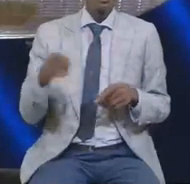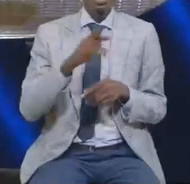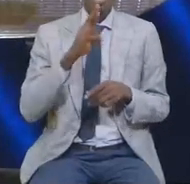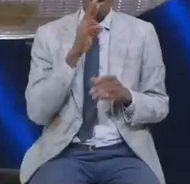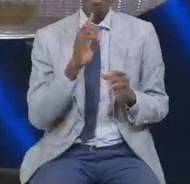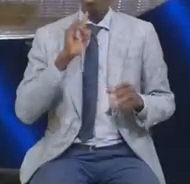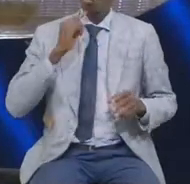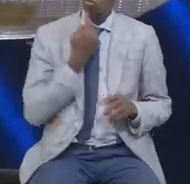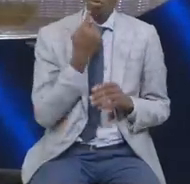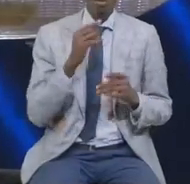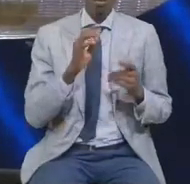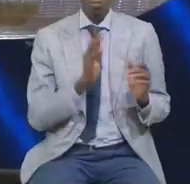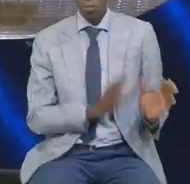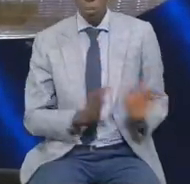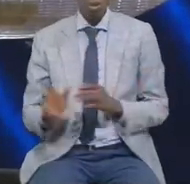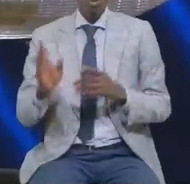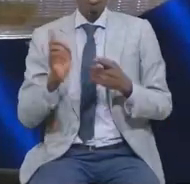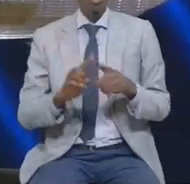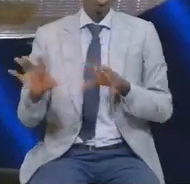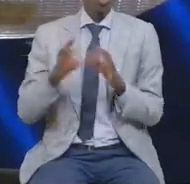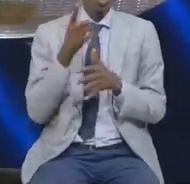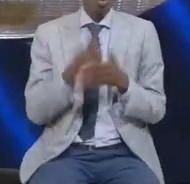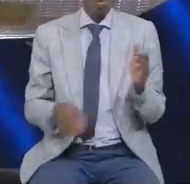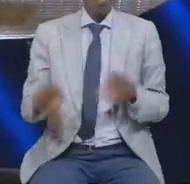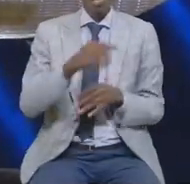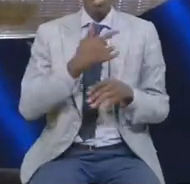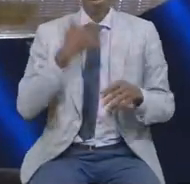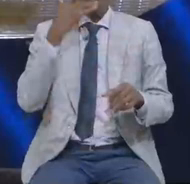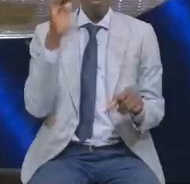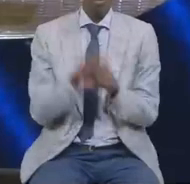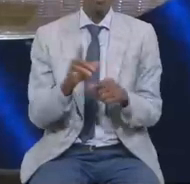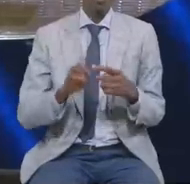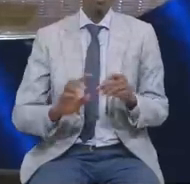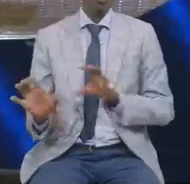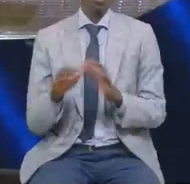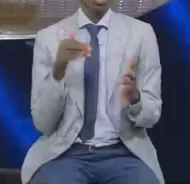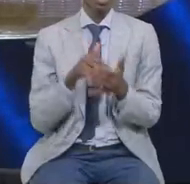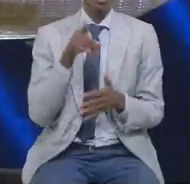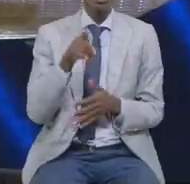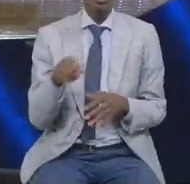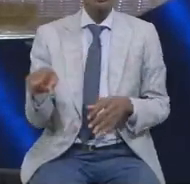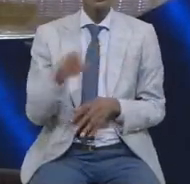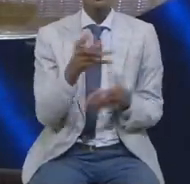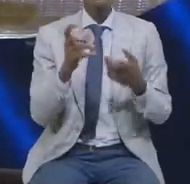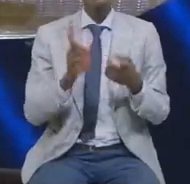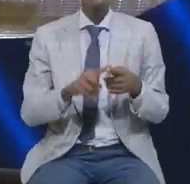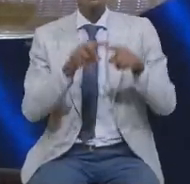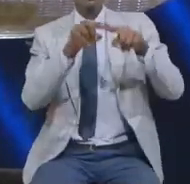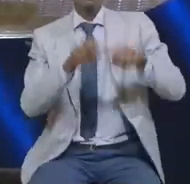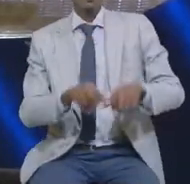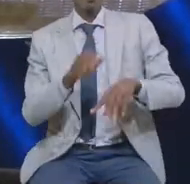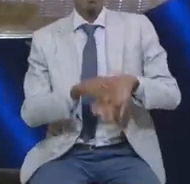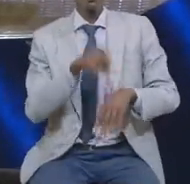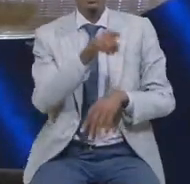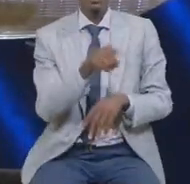de grandes menaces. Et ils sont prêts à faire ce qu'ils ont dit. Mais ils veulent que tu les considères comme